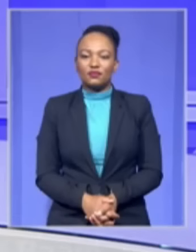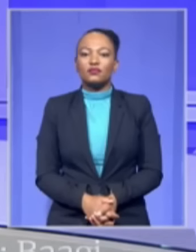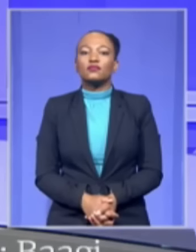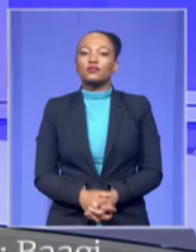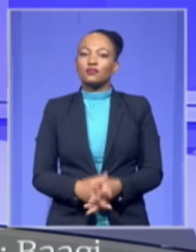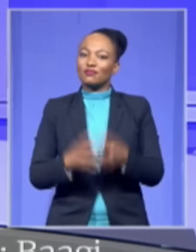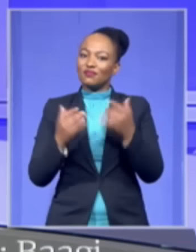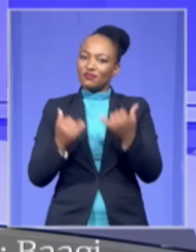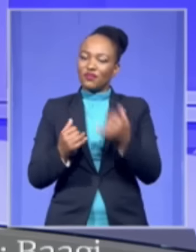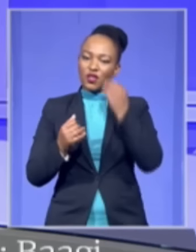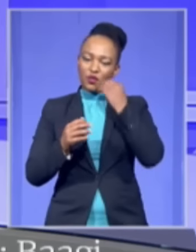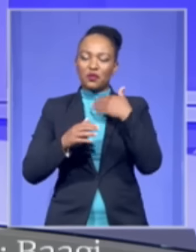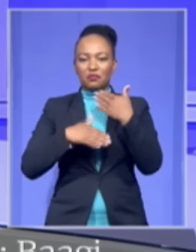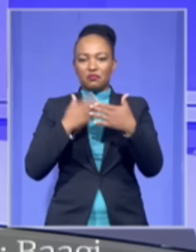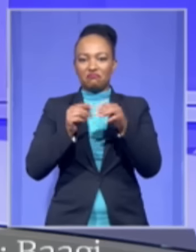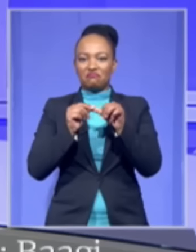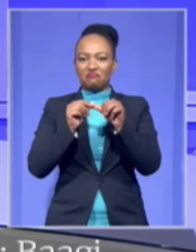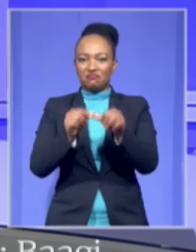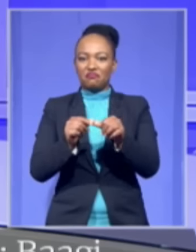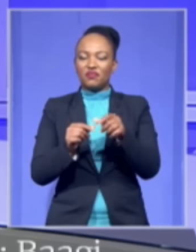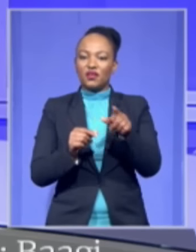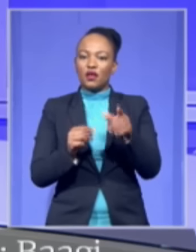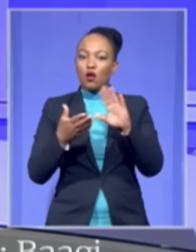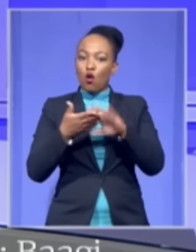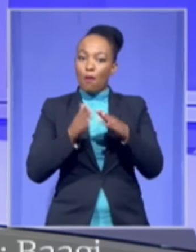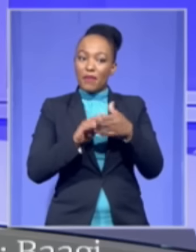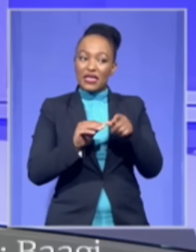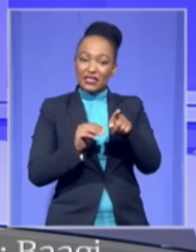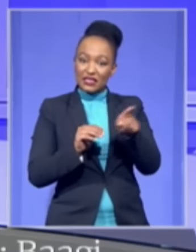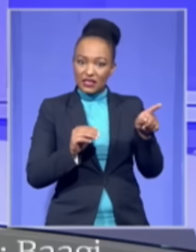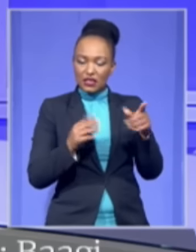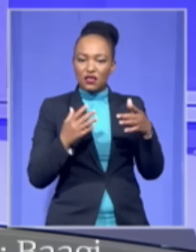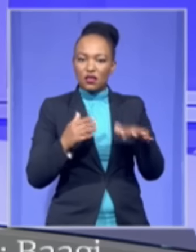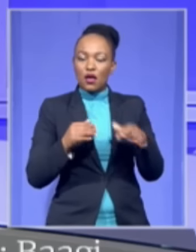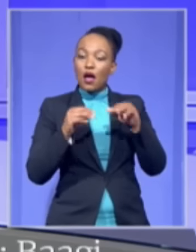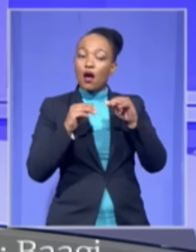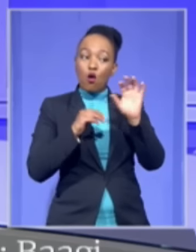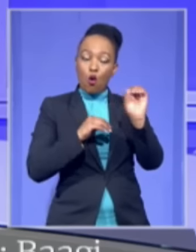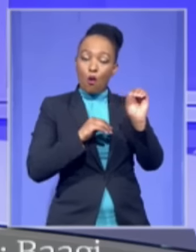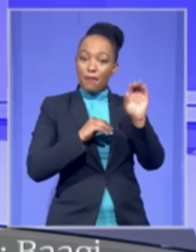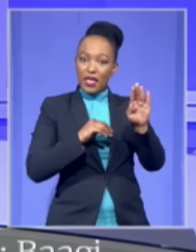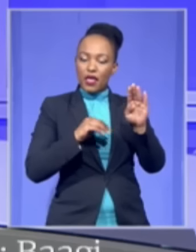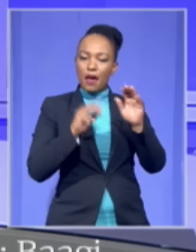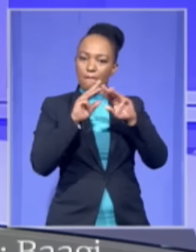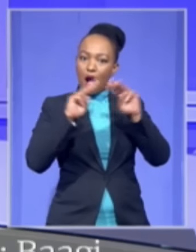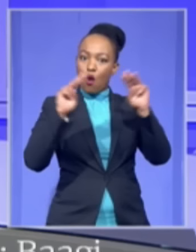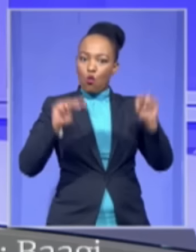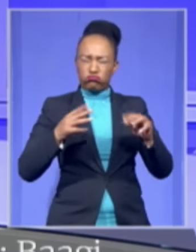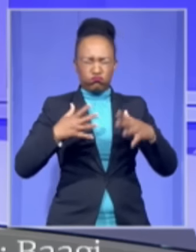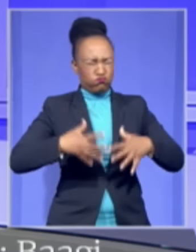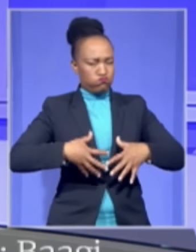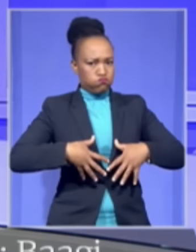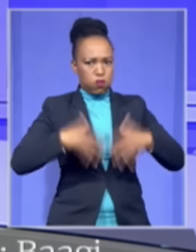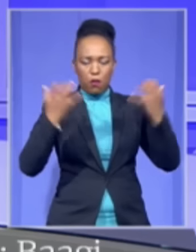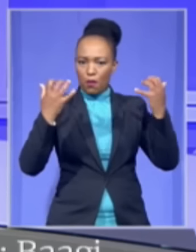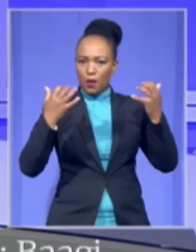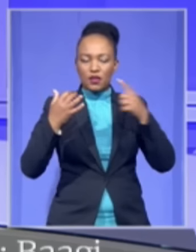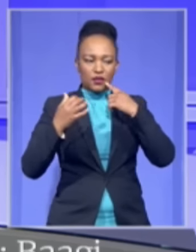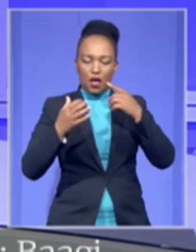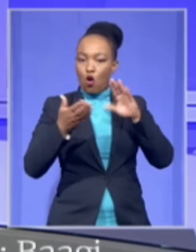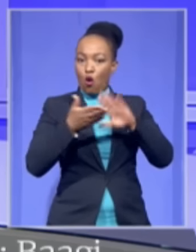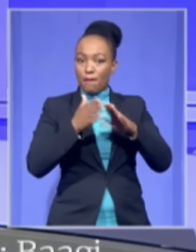Dikgang di sa roropa mothwetso baagi ba ba shakgetseng kwa Mangaung kwa Bloemfontein ba batla gore mabentlele a ba ditšhaba ko lefelong